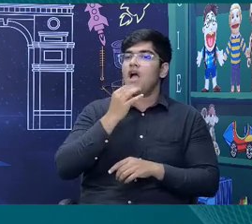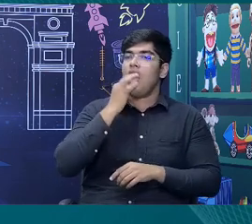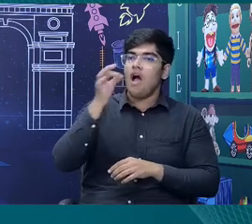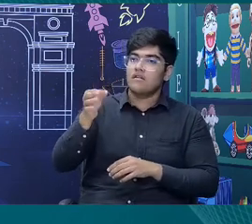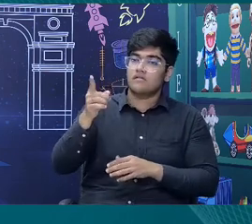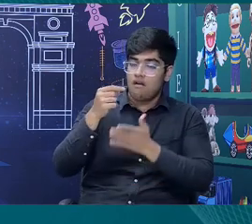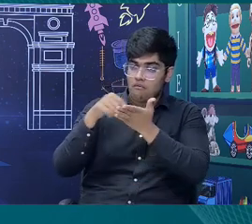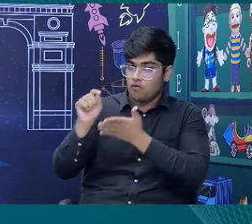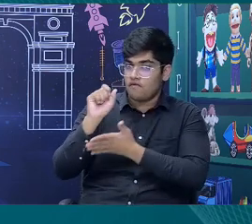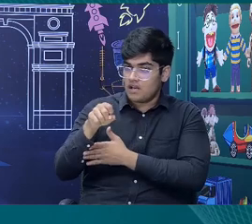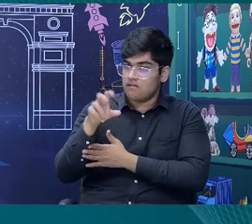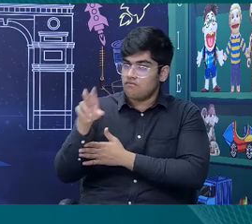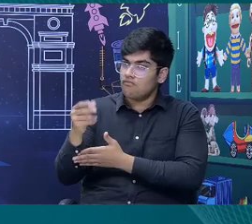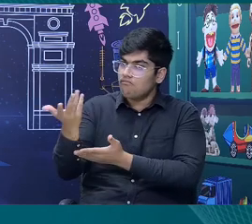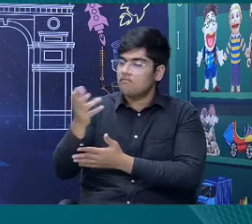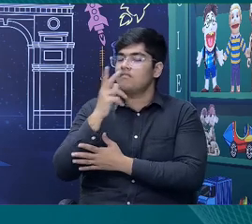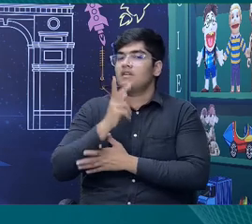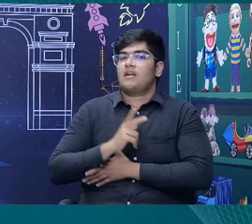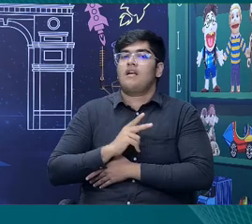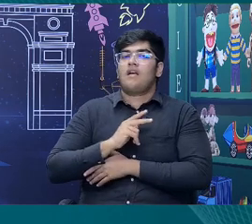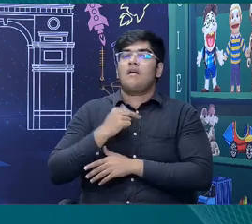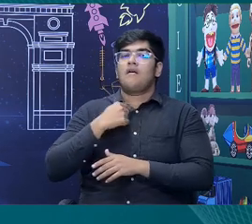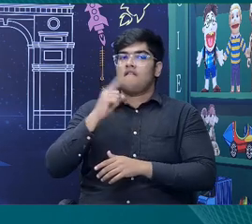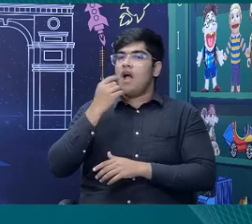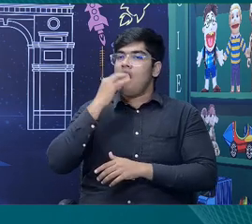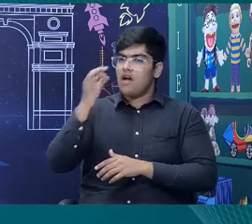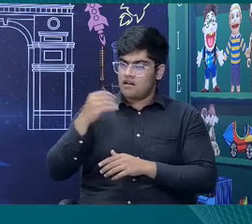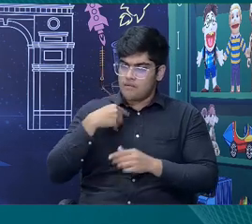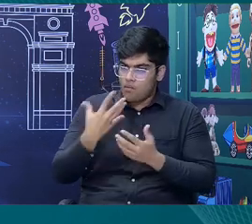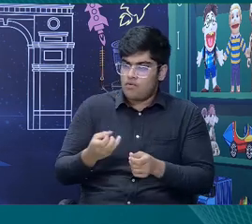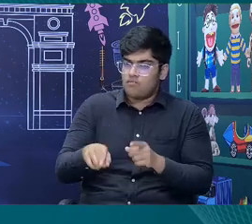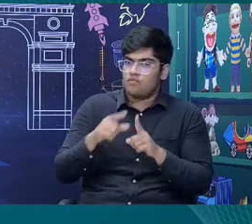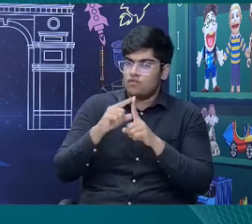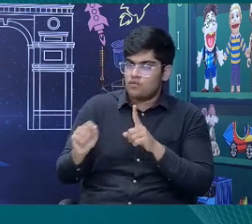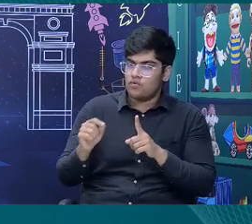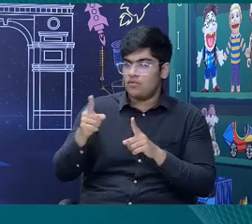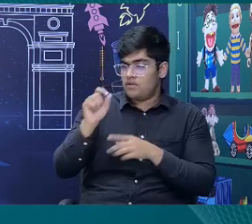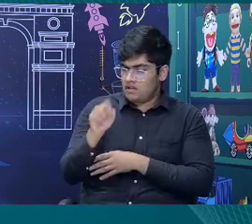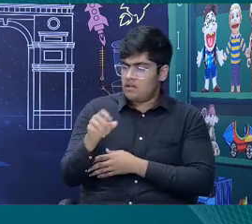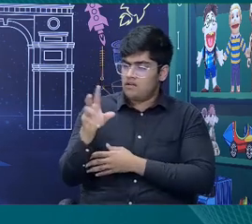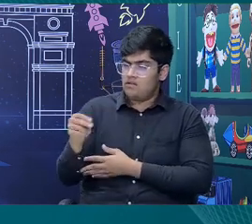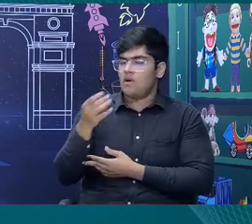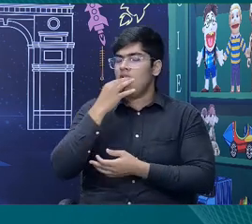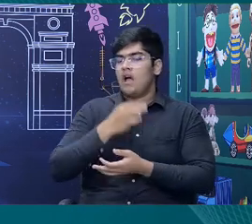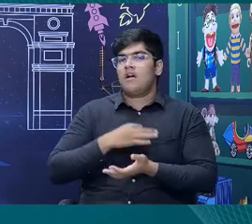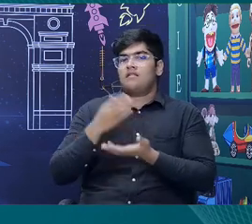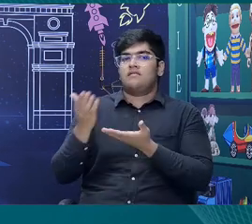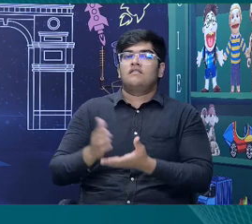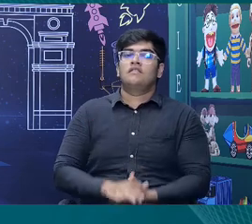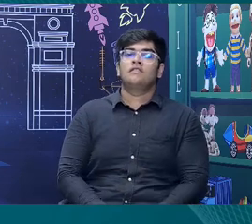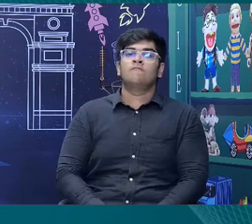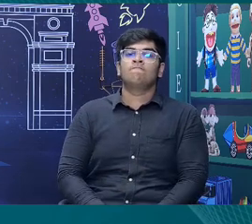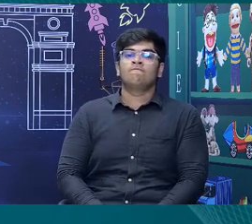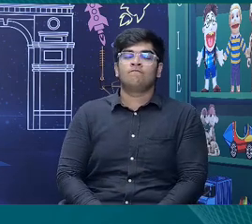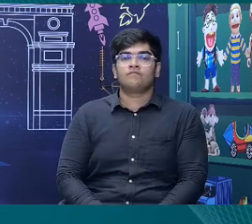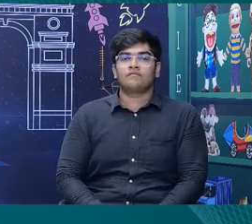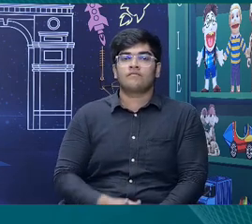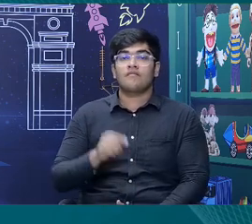या आप उनको बताएंगे कि अच्छा आज हम यह करने वाले जो भी एक क्लाइंट एक थेरेपिस्ट से बताता है व एक